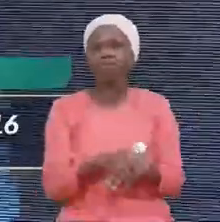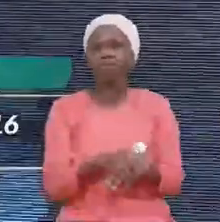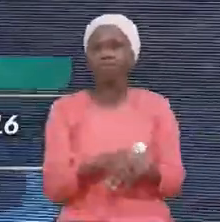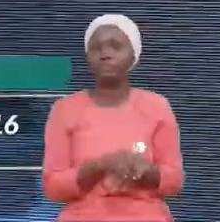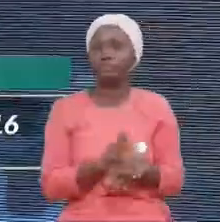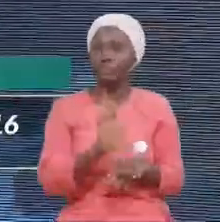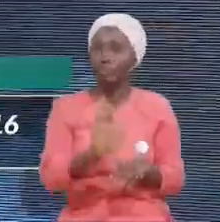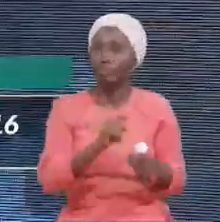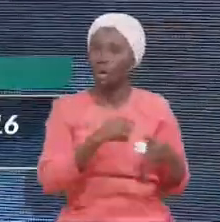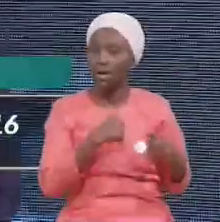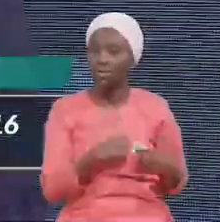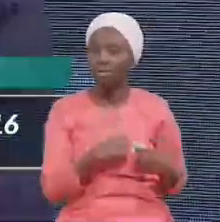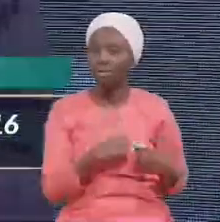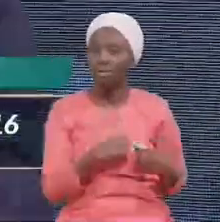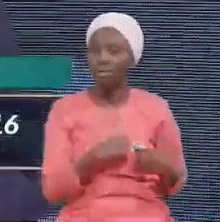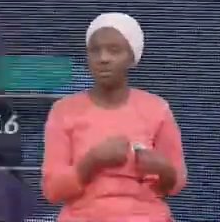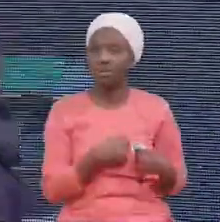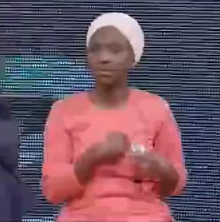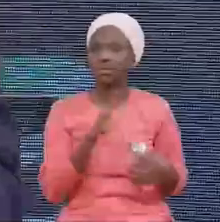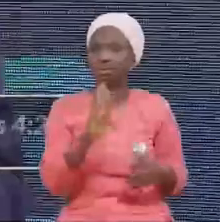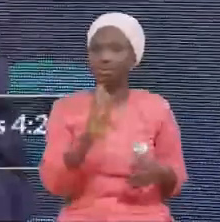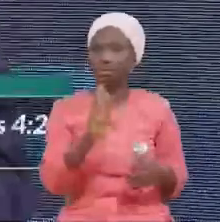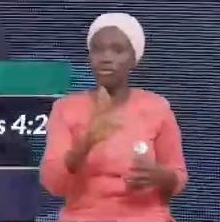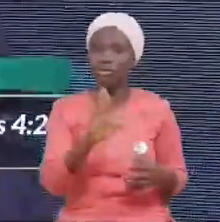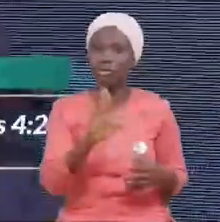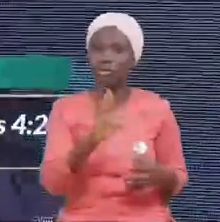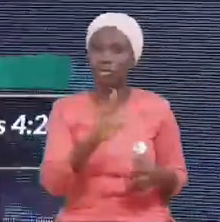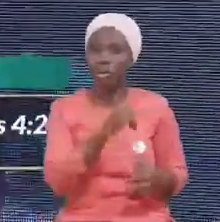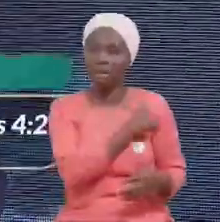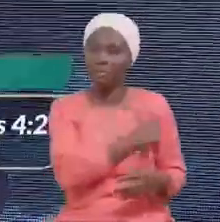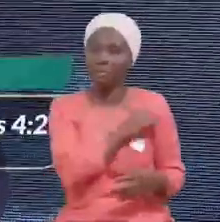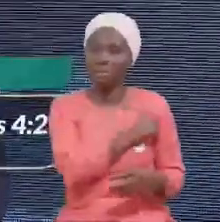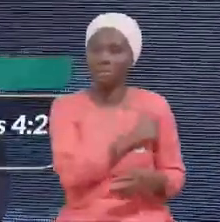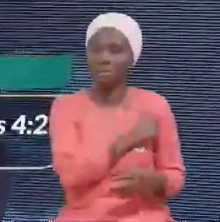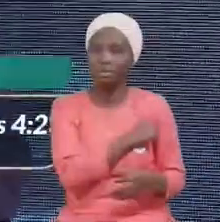Votre cœur, vos habitudes, veillez sur cela.